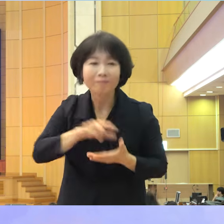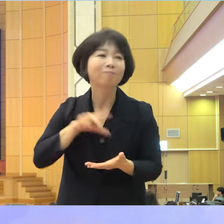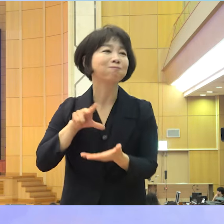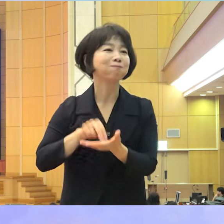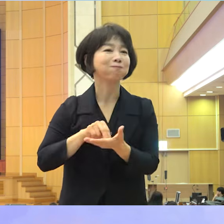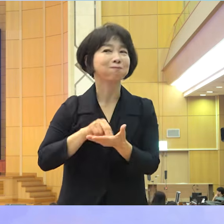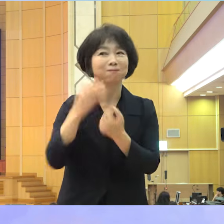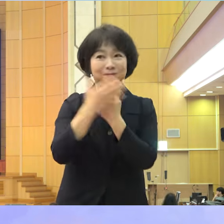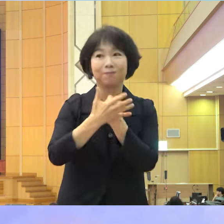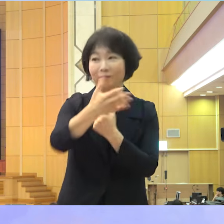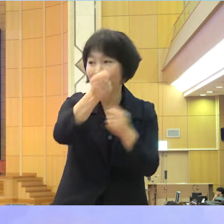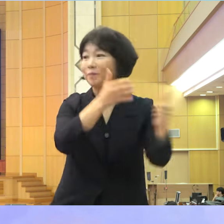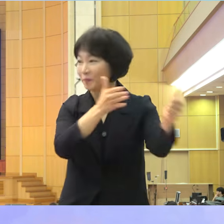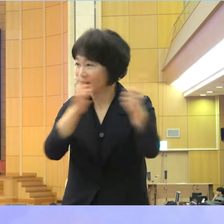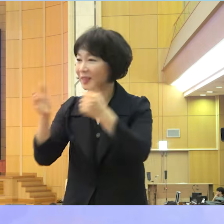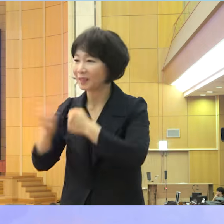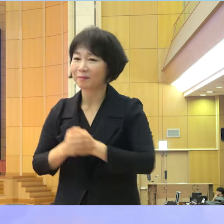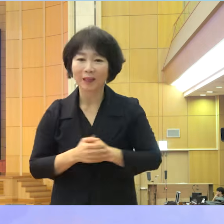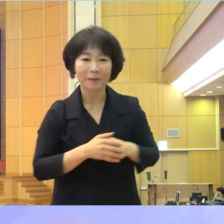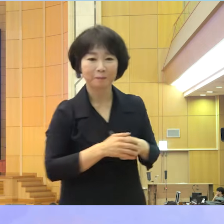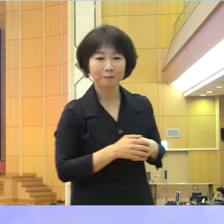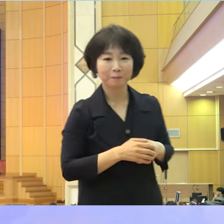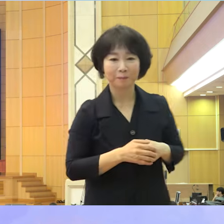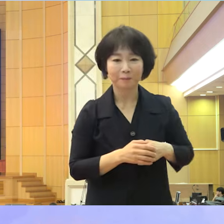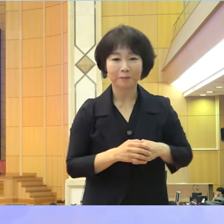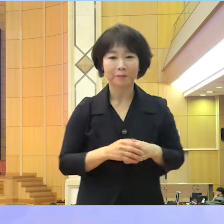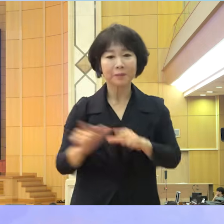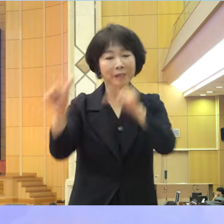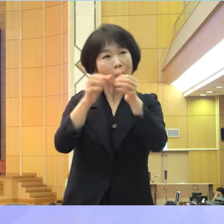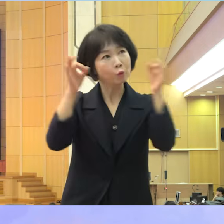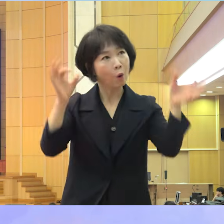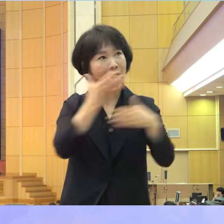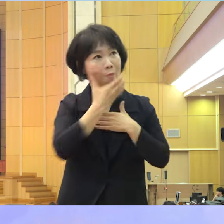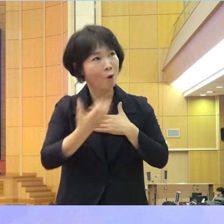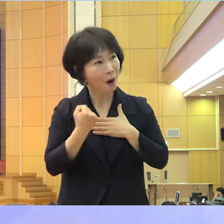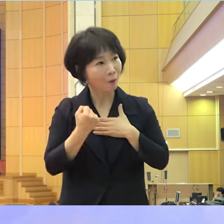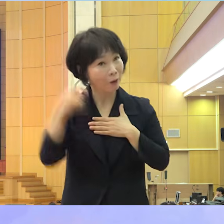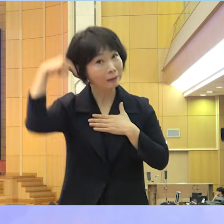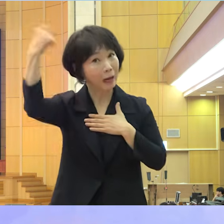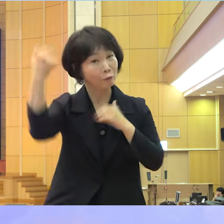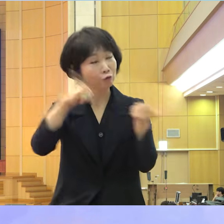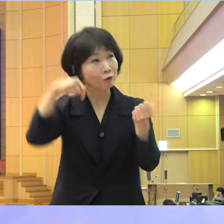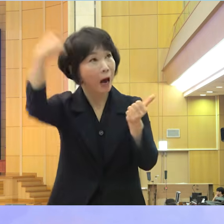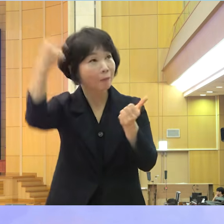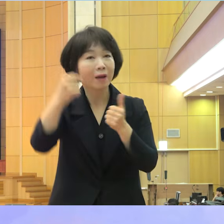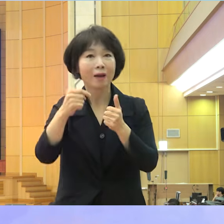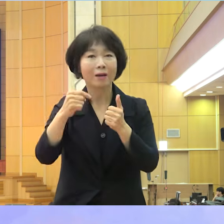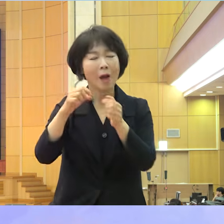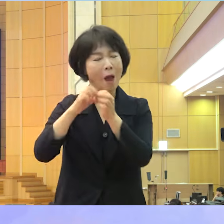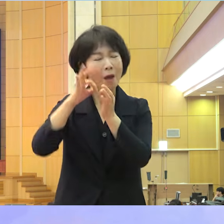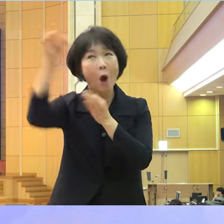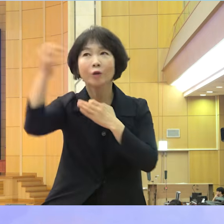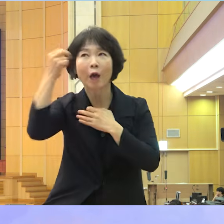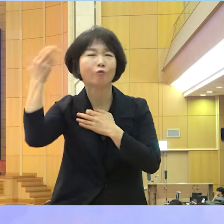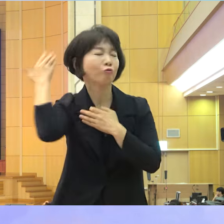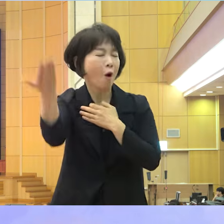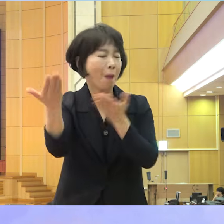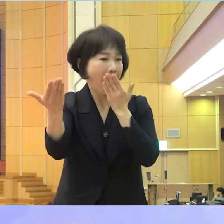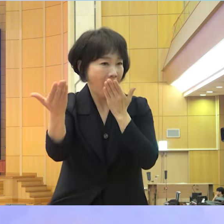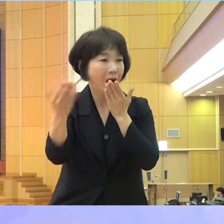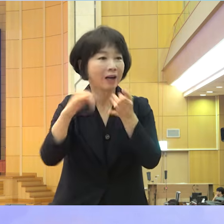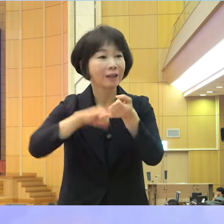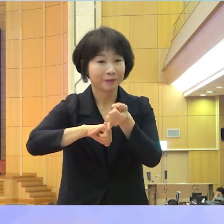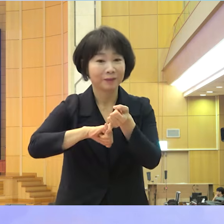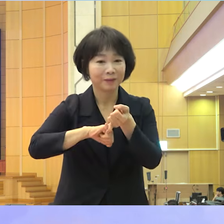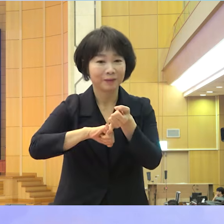의미로 제목을 생전에 복이 있고 사후에 영생이 있고라는 제목으로 함께 은혜를 나누겠습니다.